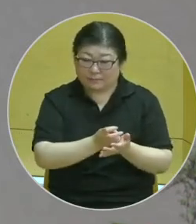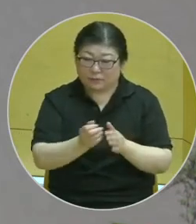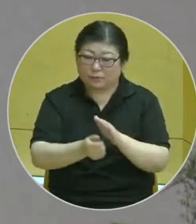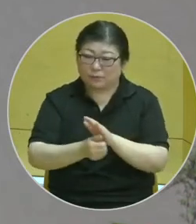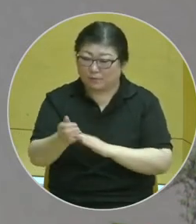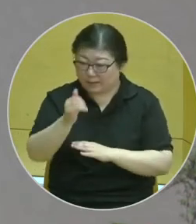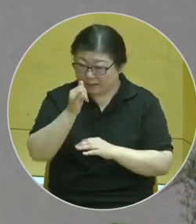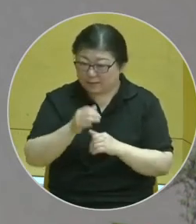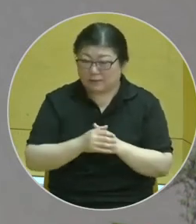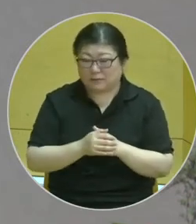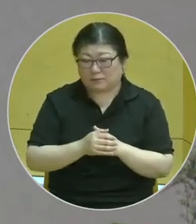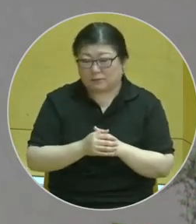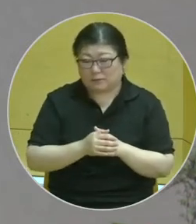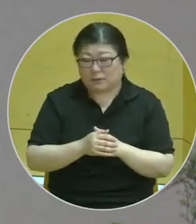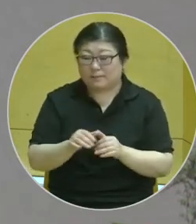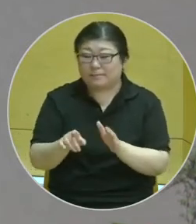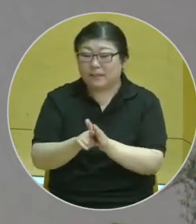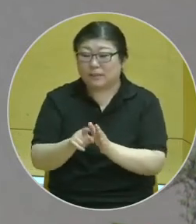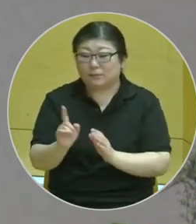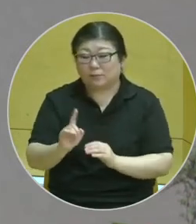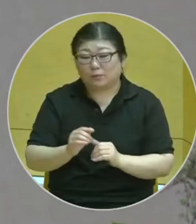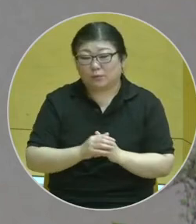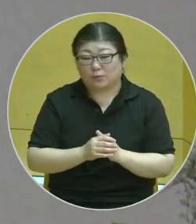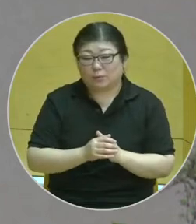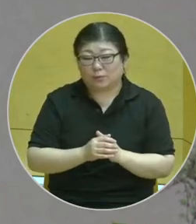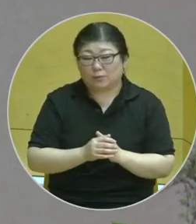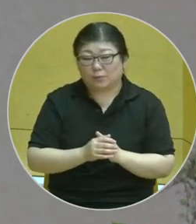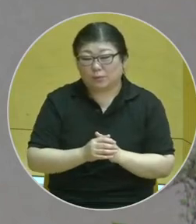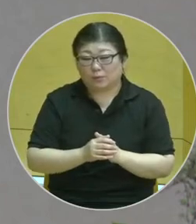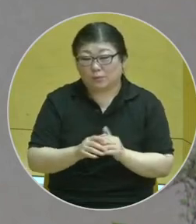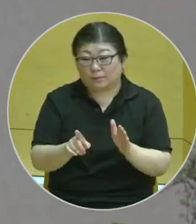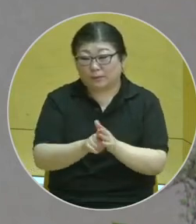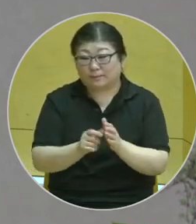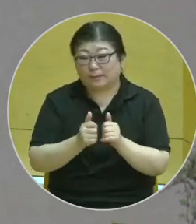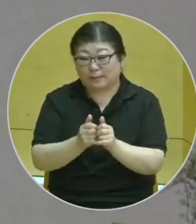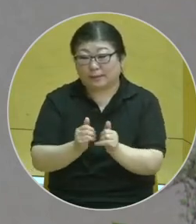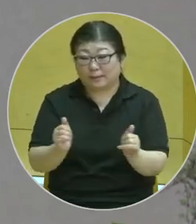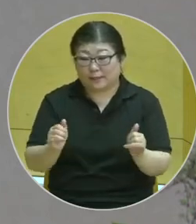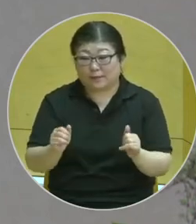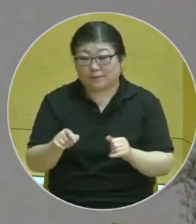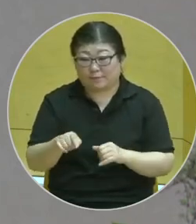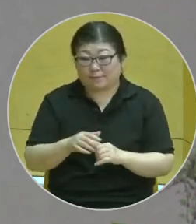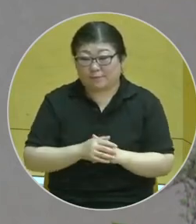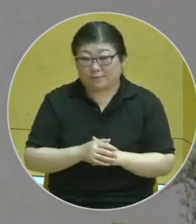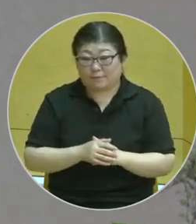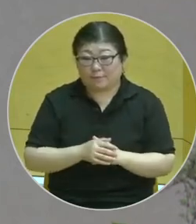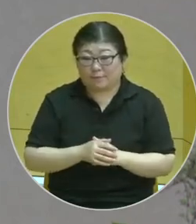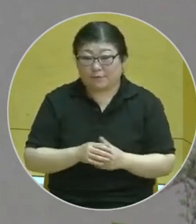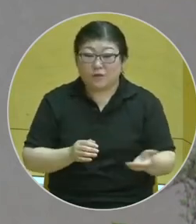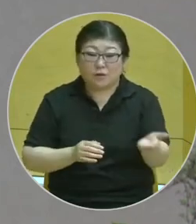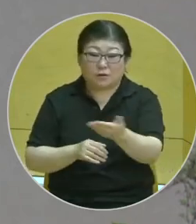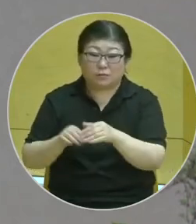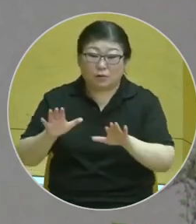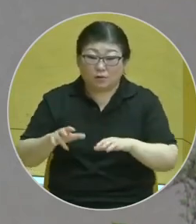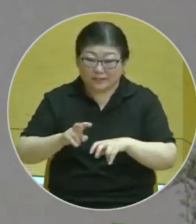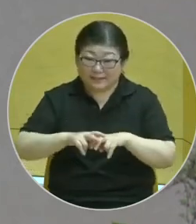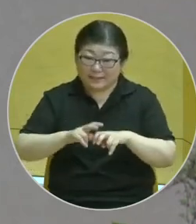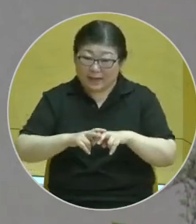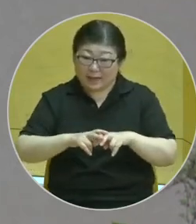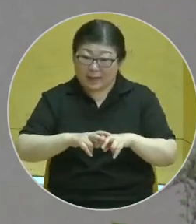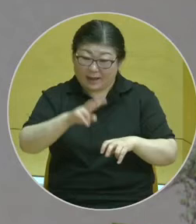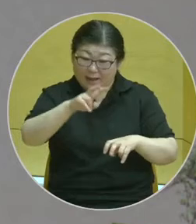그랬어요 여러분 믿음이라는 게 뭡니까 믿음을 따라서 한다는것 믿음을 따라서 여러분은 오늘 의자에 앉으실